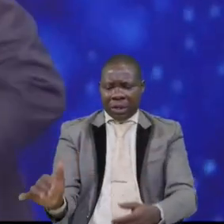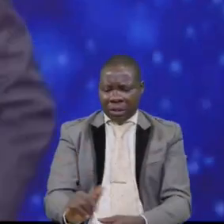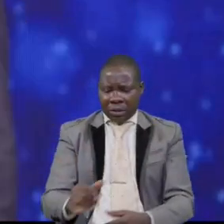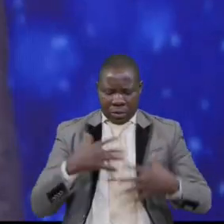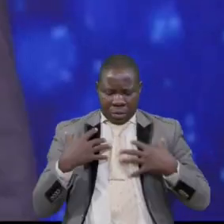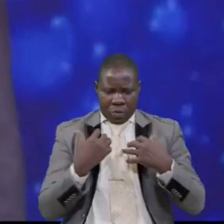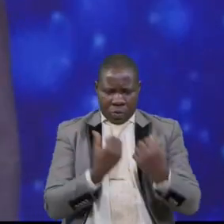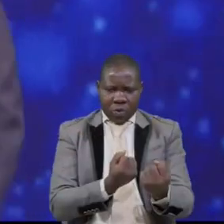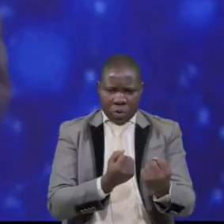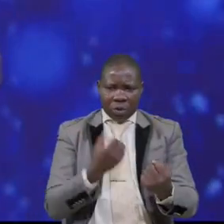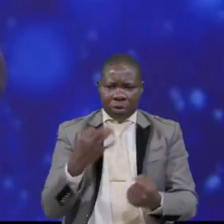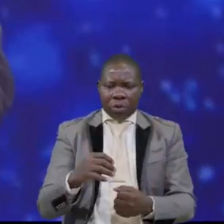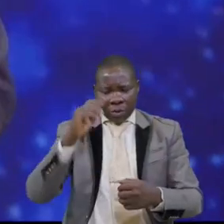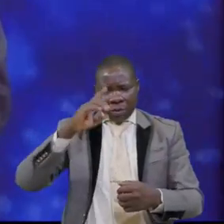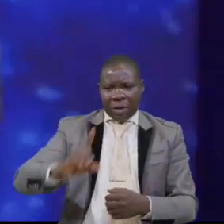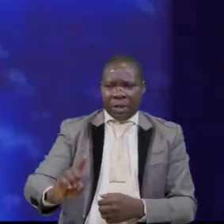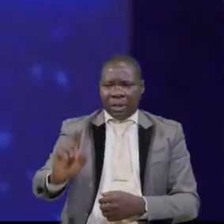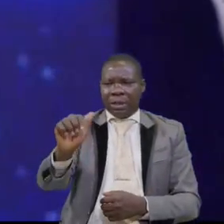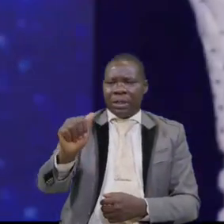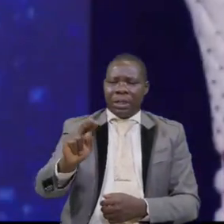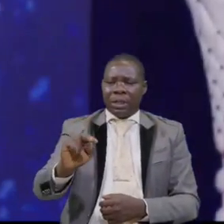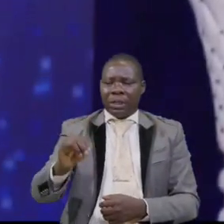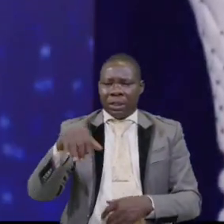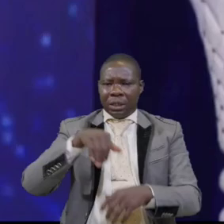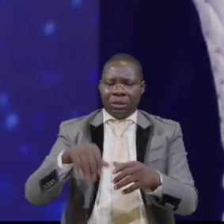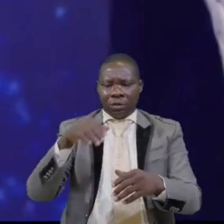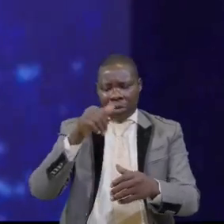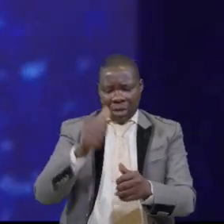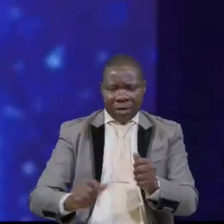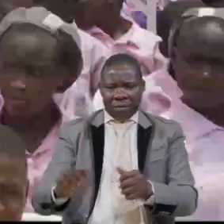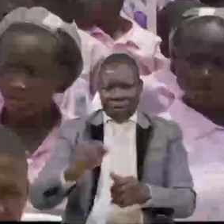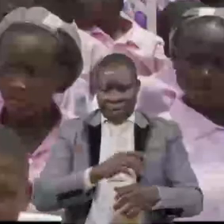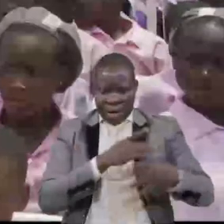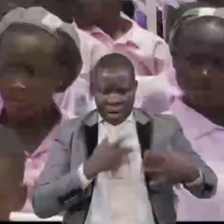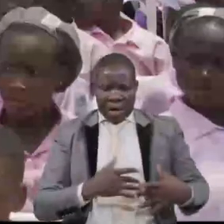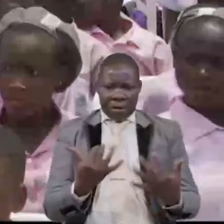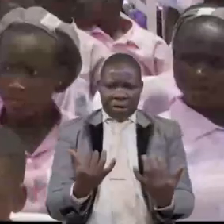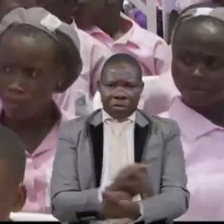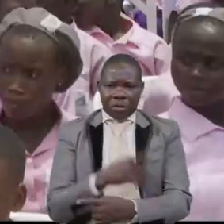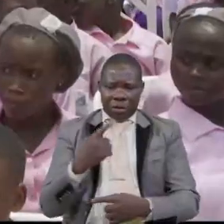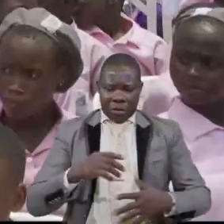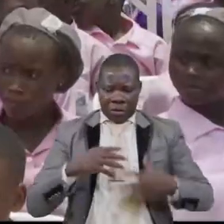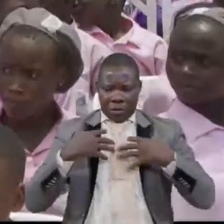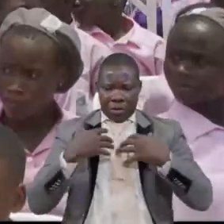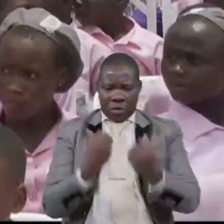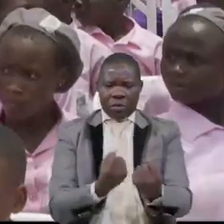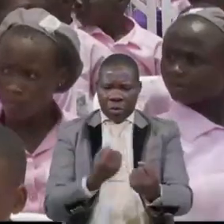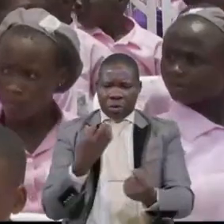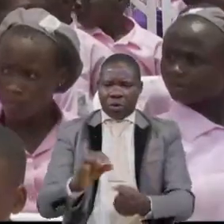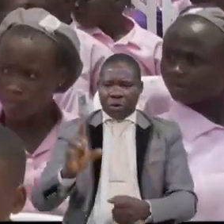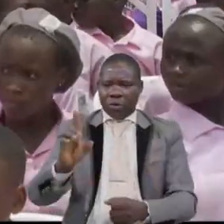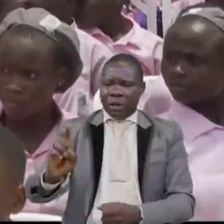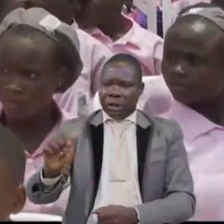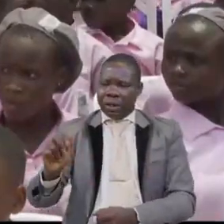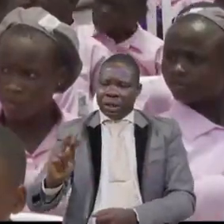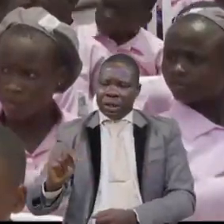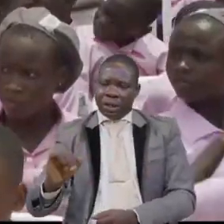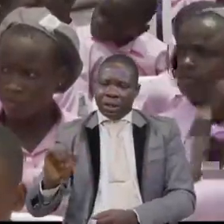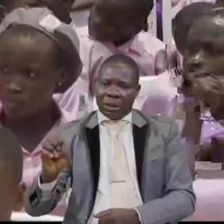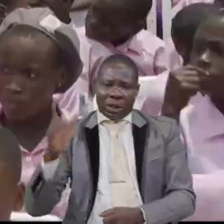Daniel dans le cœur de chacun de nous? Le courage de Daniel viendra en toi. La puissance